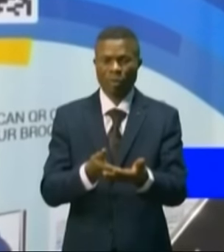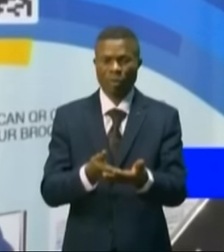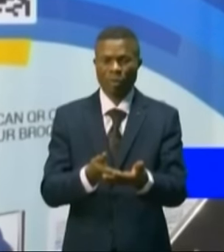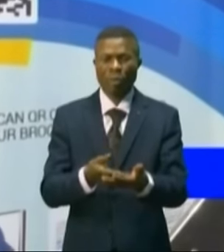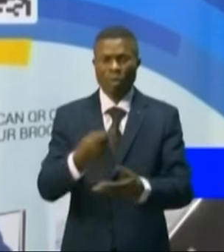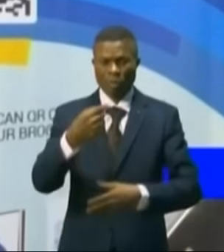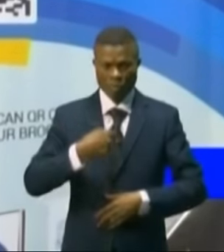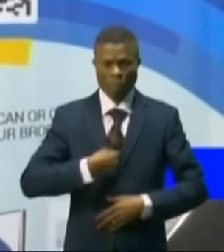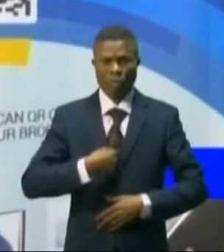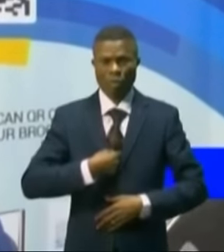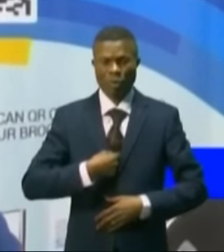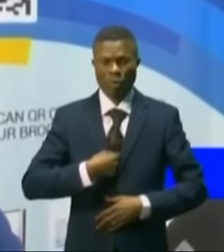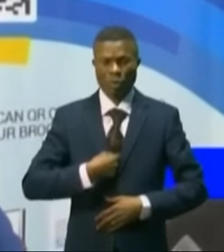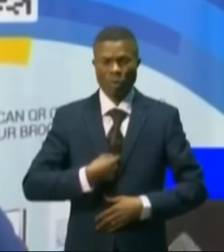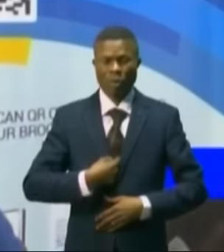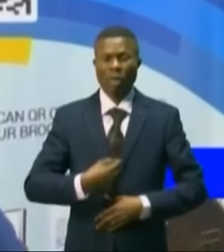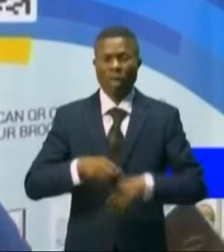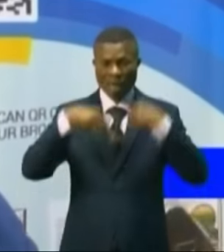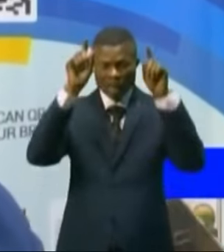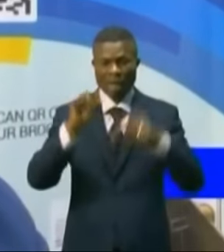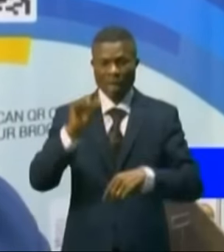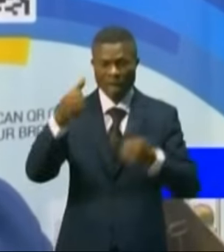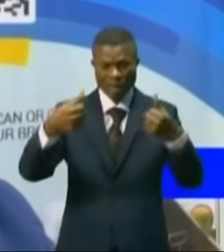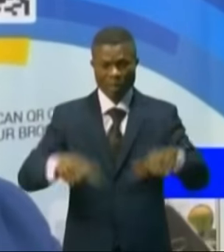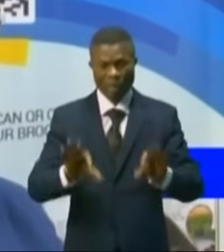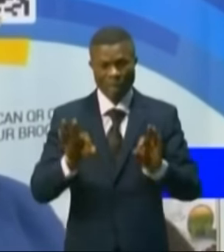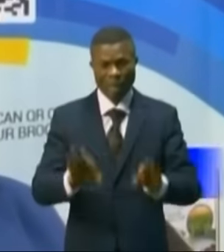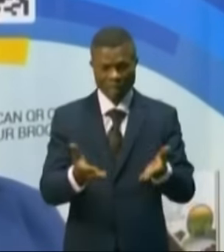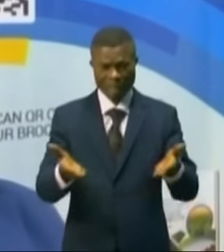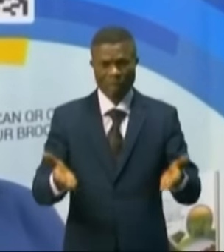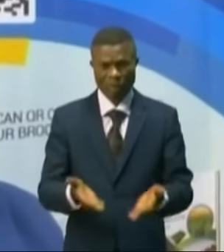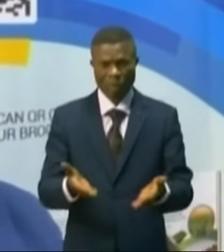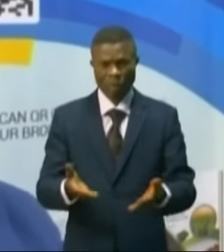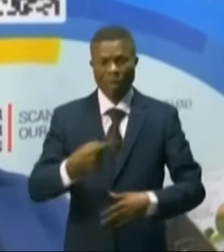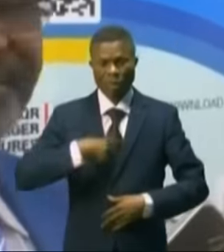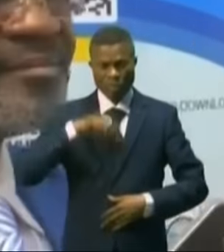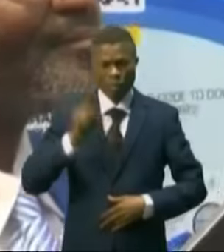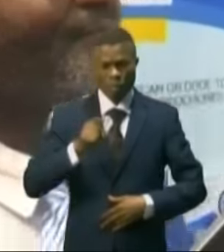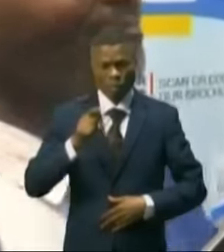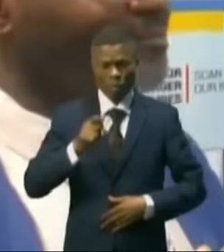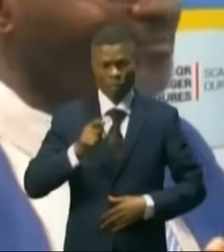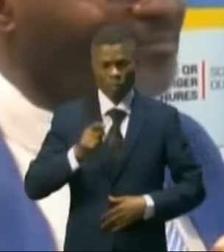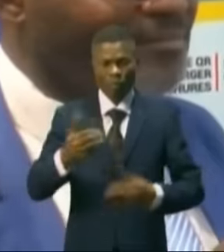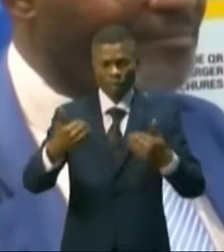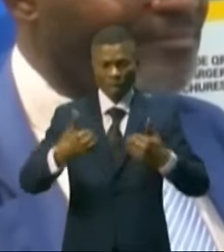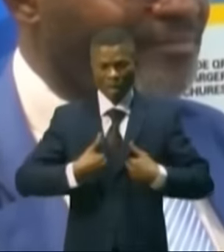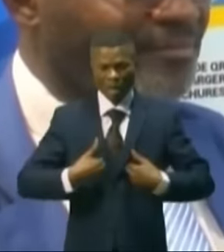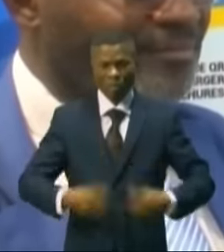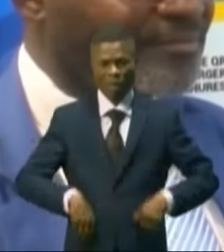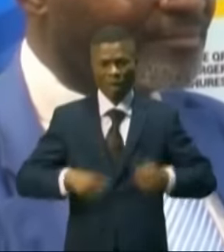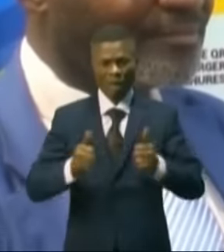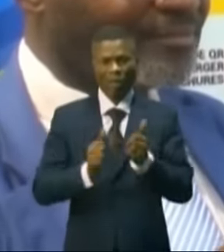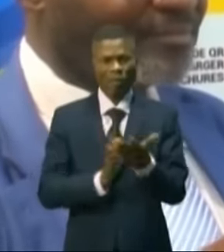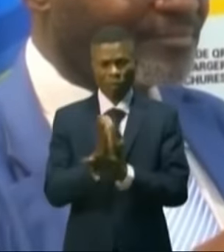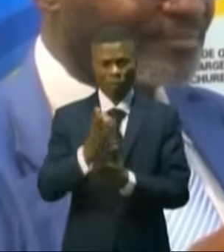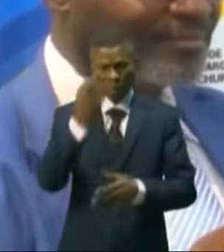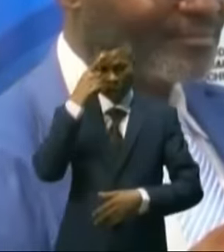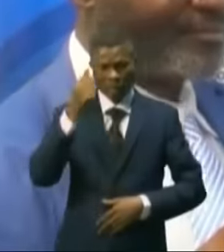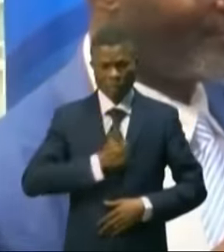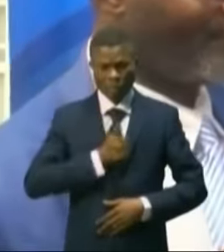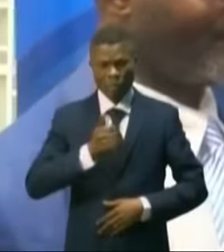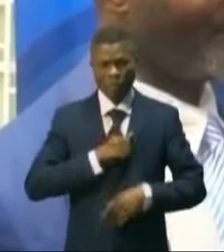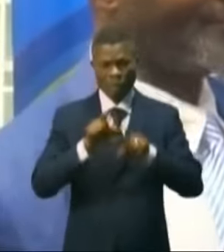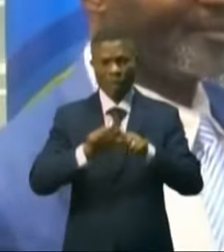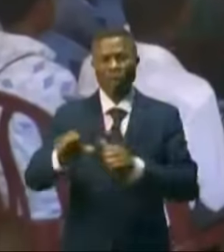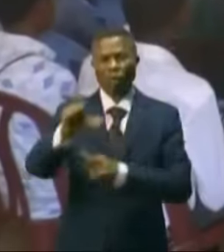moi, les peu d'années que je vais passer sur cette terre, je vais avoir une vie digne pour moi-même et une vie